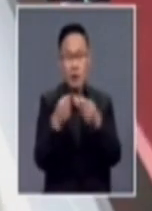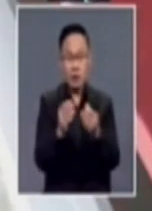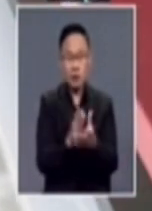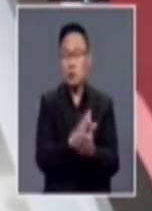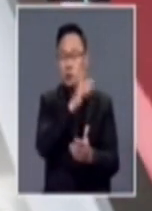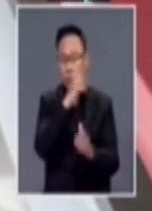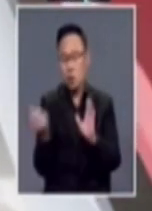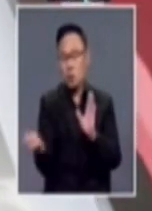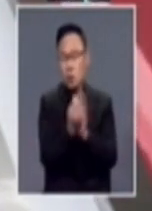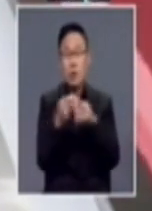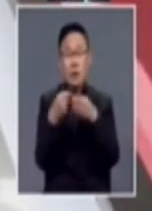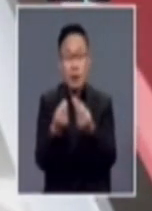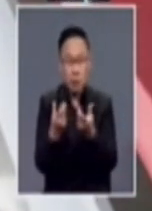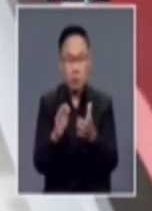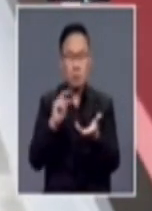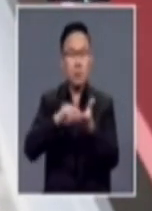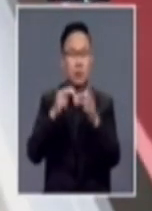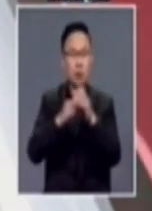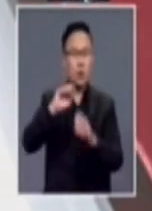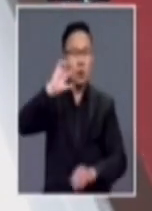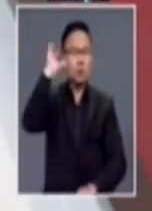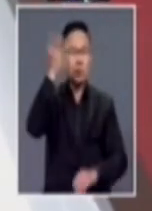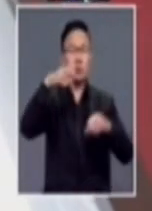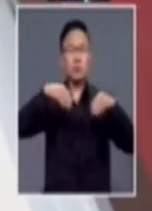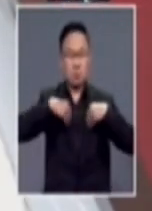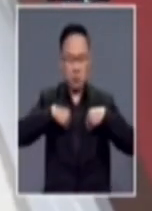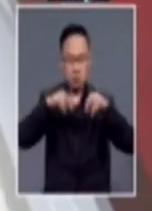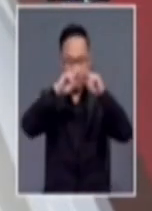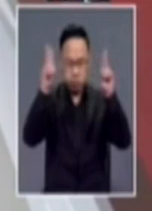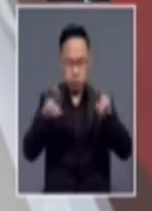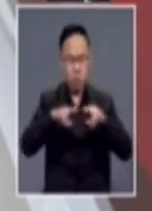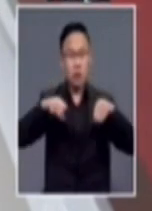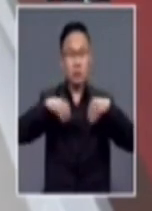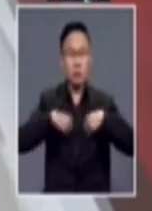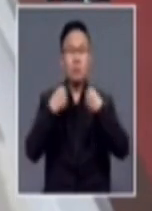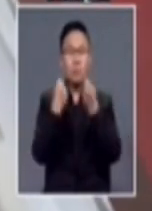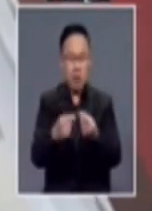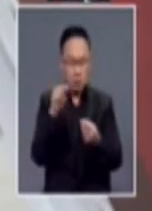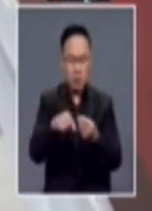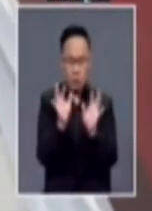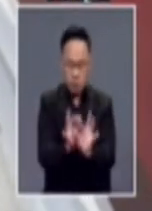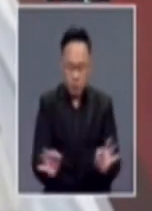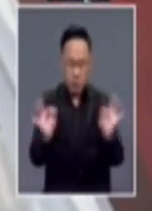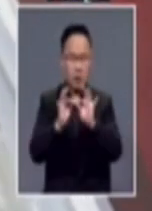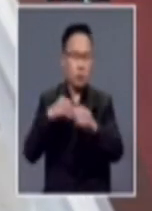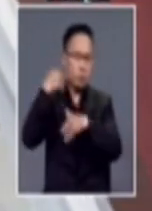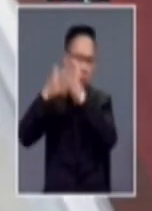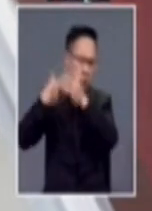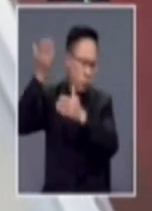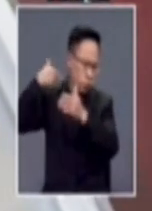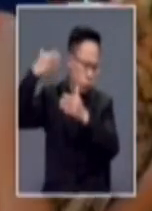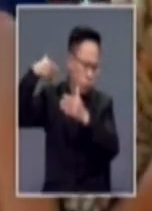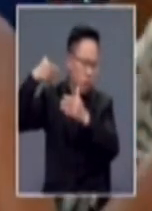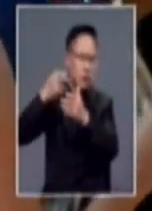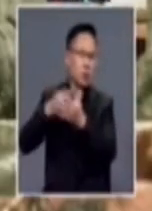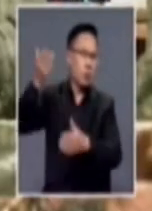การขึ้นทะเบียนก็แสดงว่าเป็นพื้นที่ที่มีคุณค่านะครับเรามีประวัติศาสตร์ของเมืองเนี่ยยาวนานกว่า667ปีน